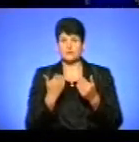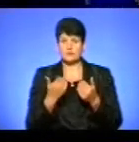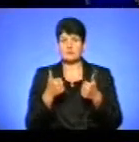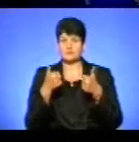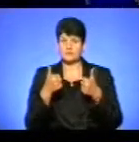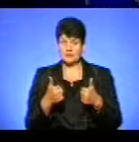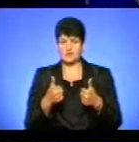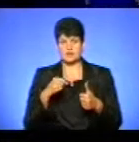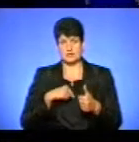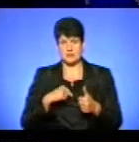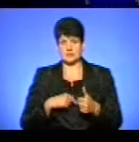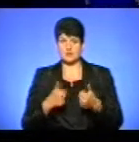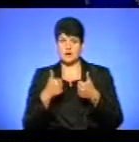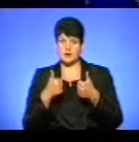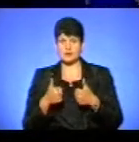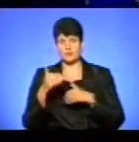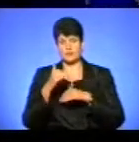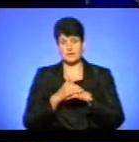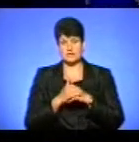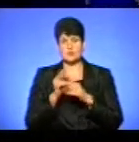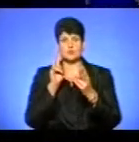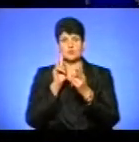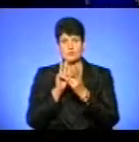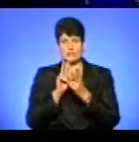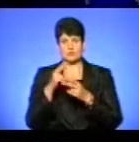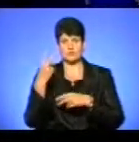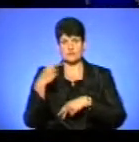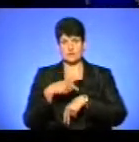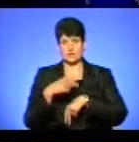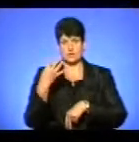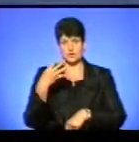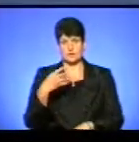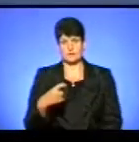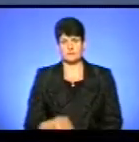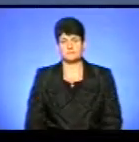вдалого настрою, гарного вечора і зустрінемось о 20:40.